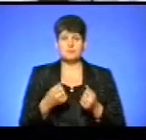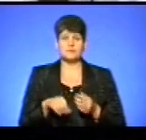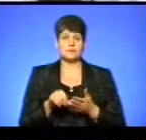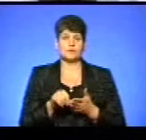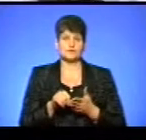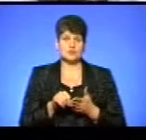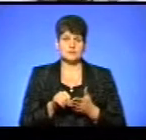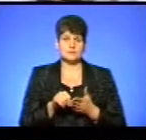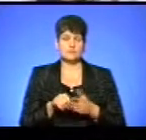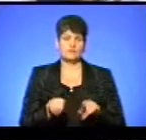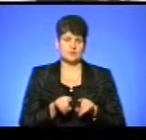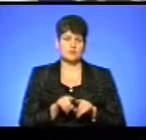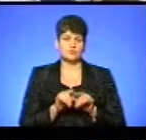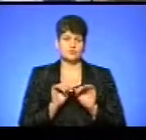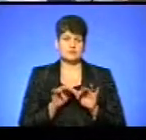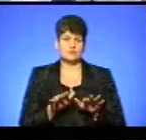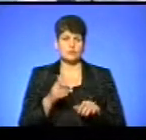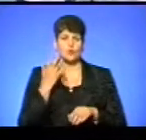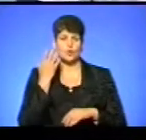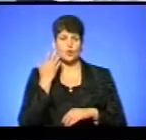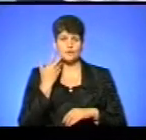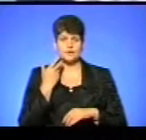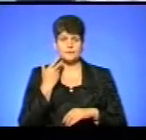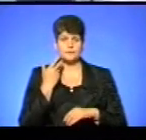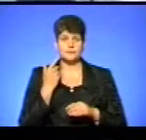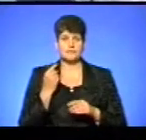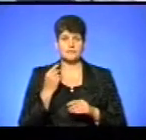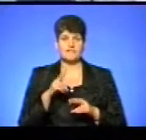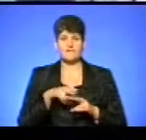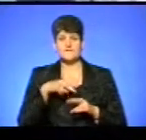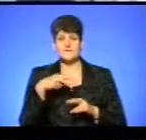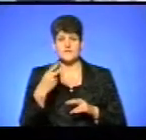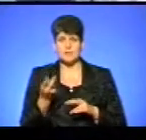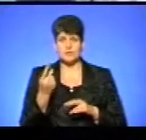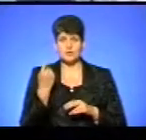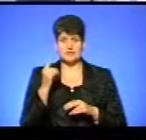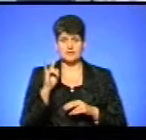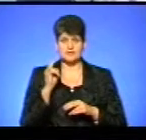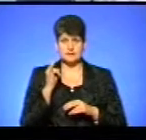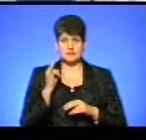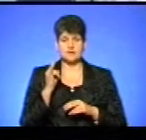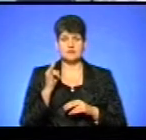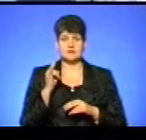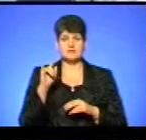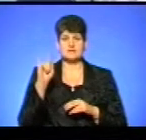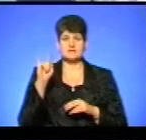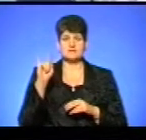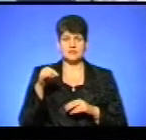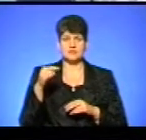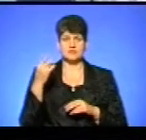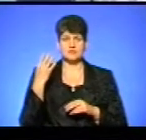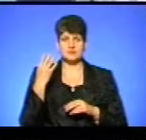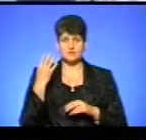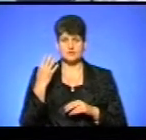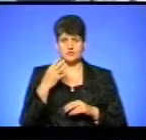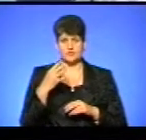участь в подібному заході, коли випала дитинка однорічна з вікна 4-поверхового будинку в селі